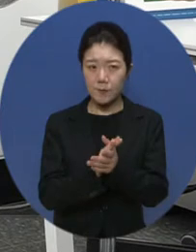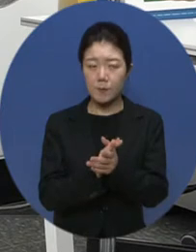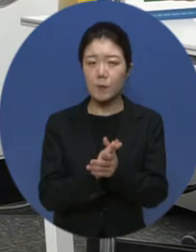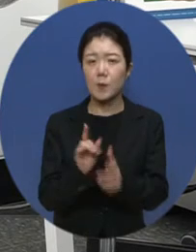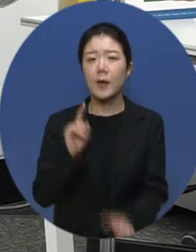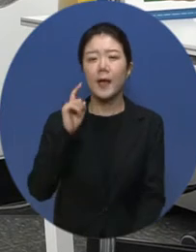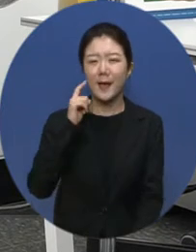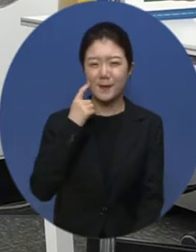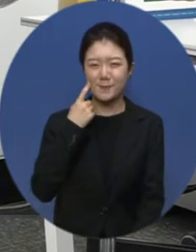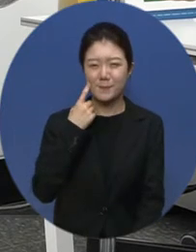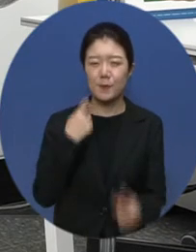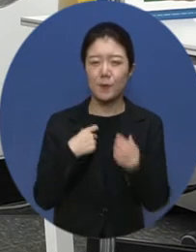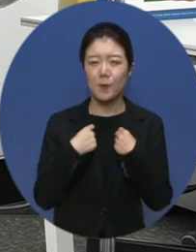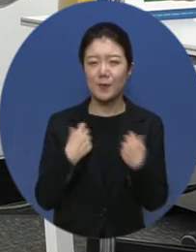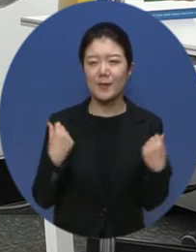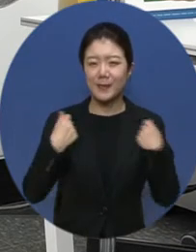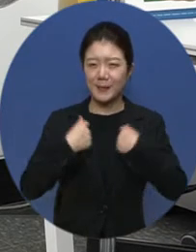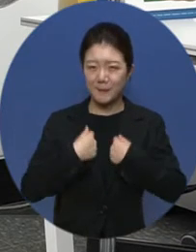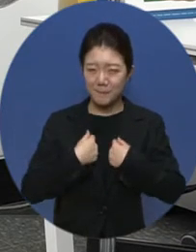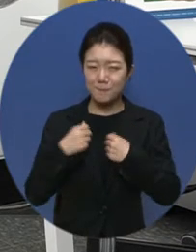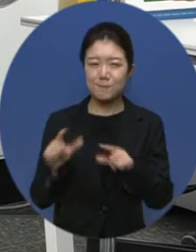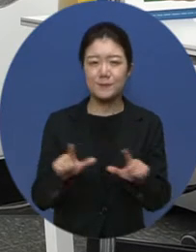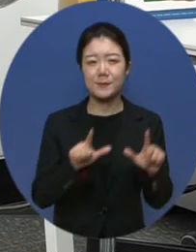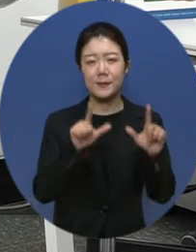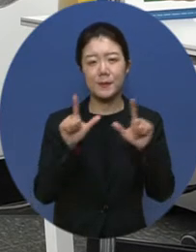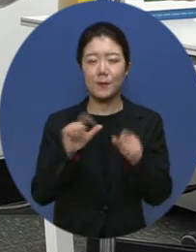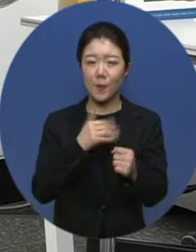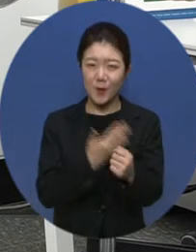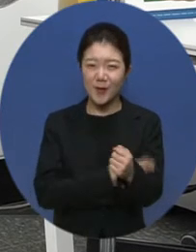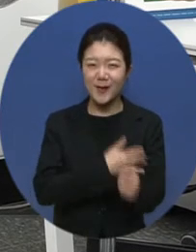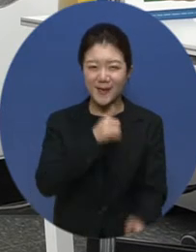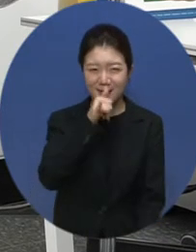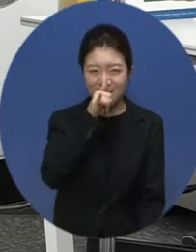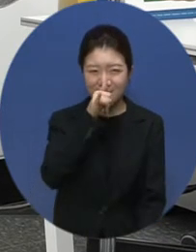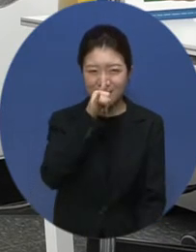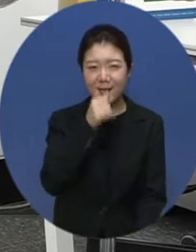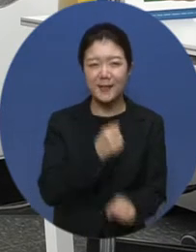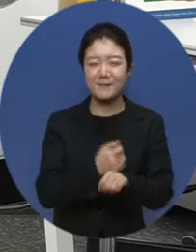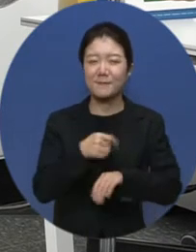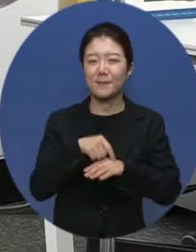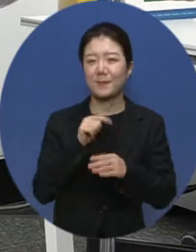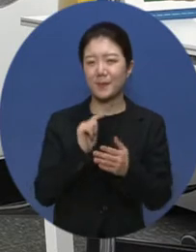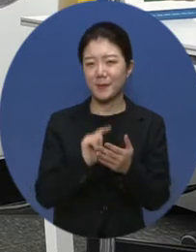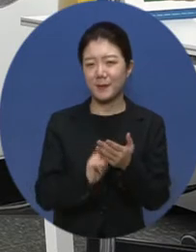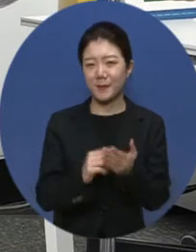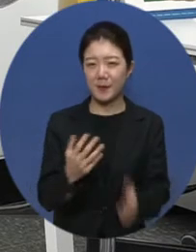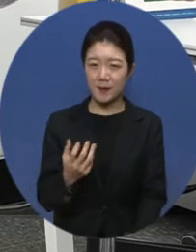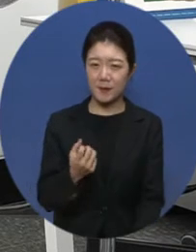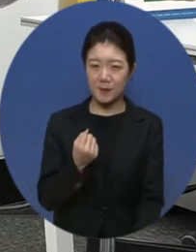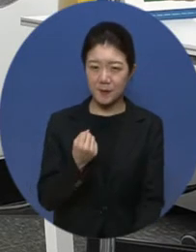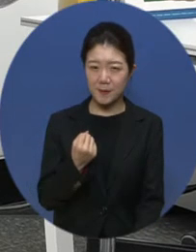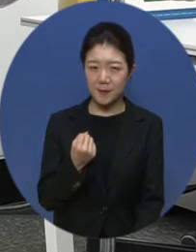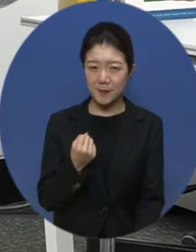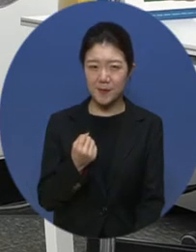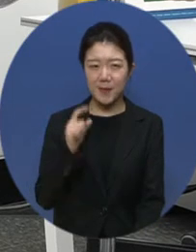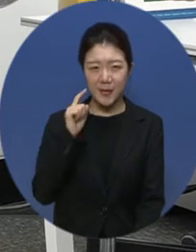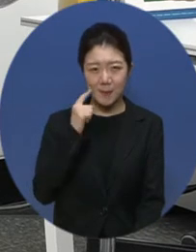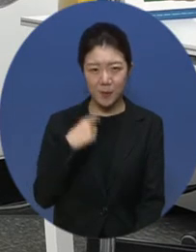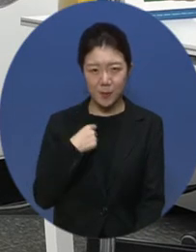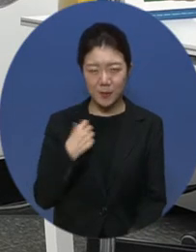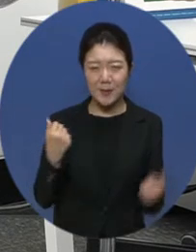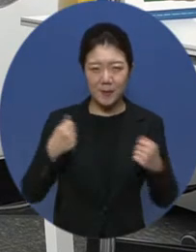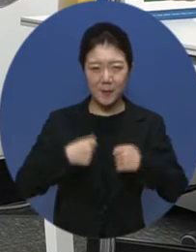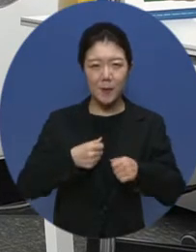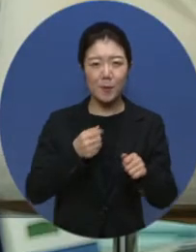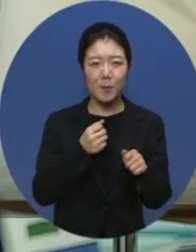그럴 예쁘게 옷을 입고 지낼 그런 권리가 있지 않을까 하는 그런 마음으로 좀 예쁜 옷을